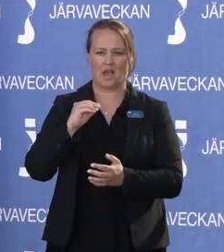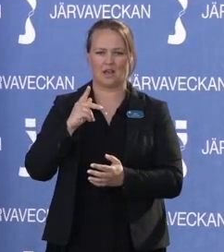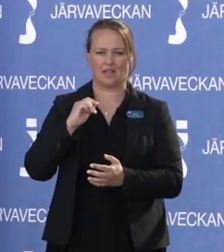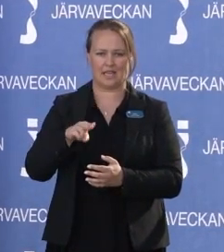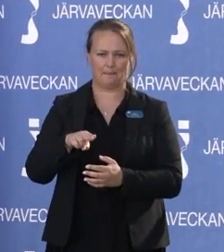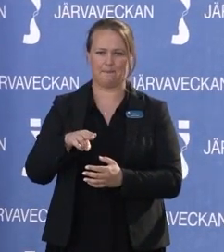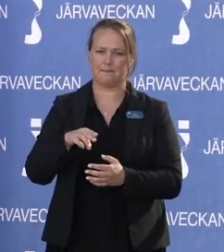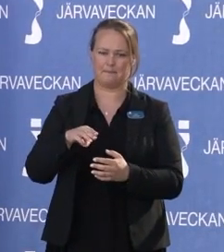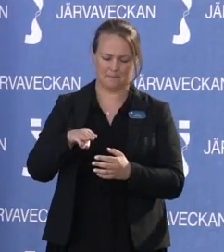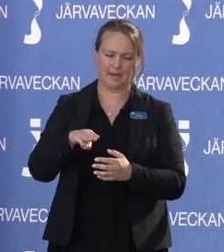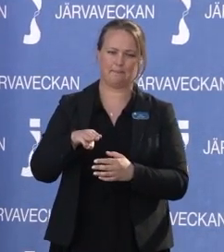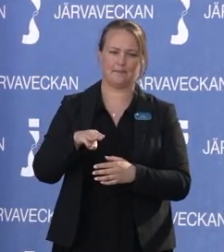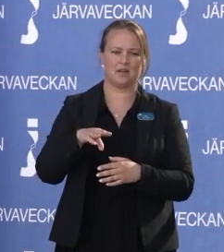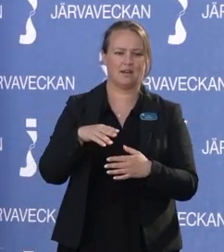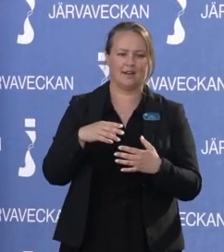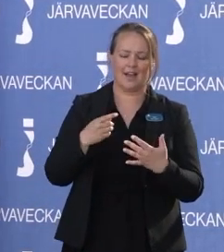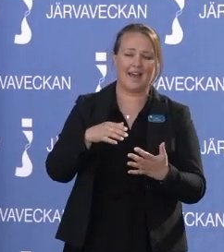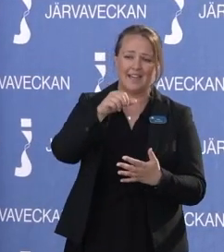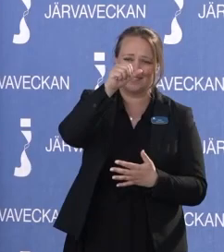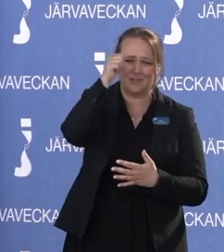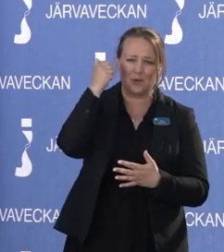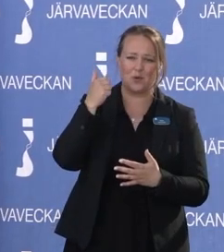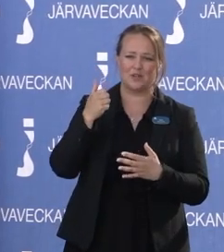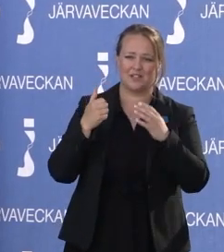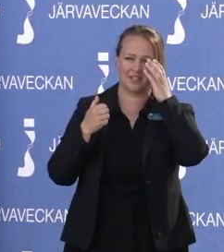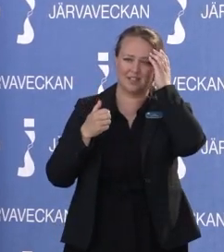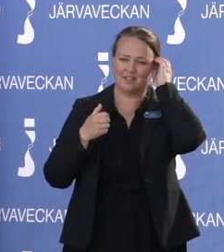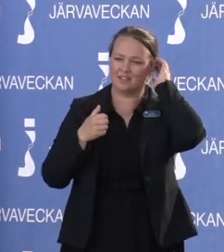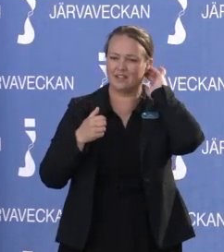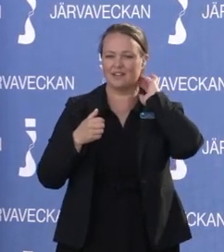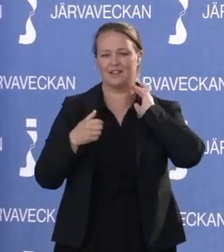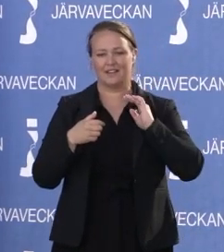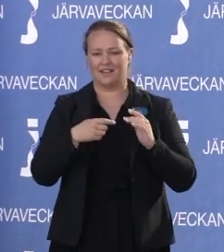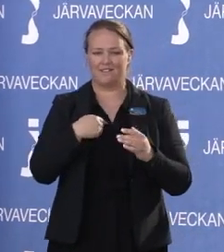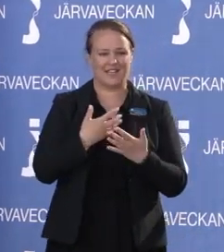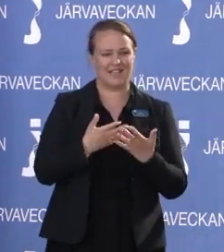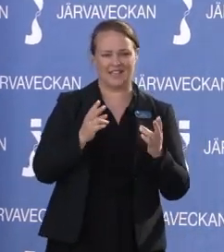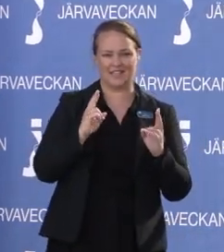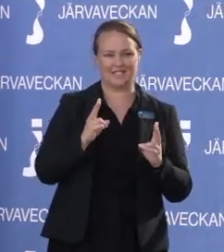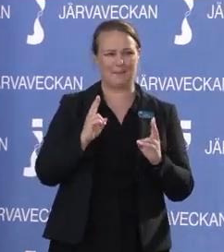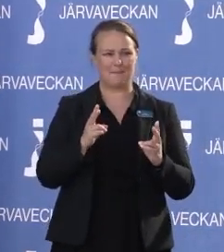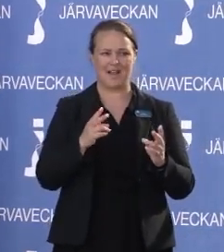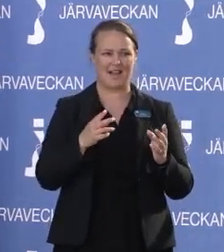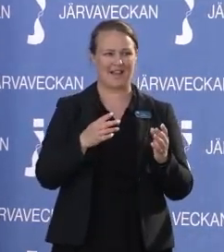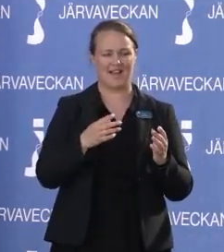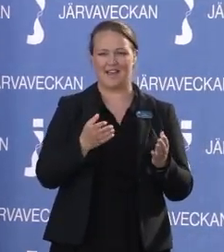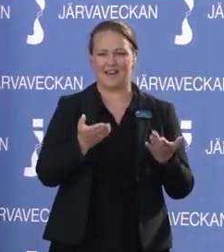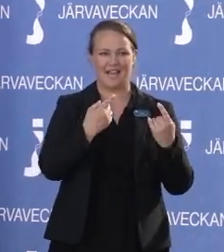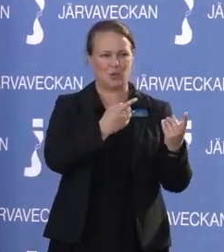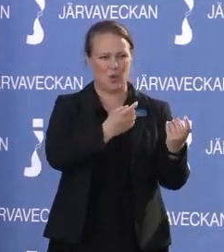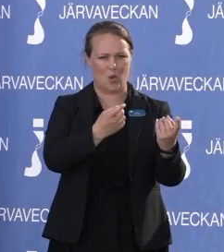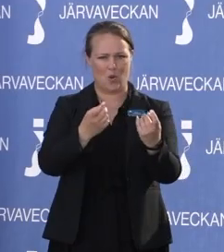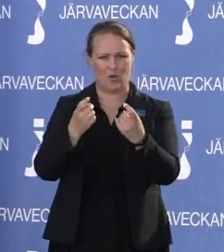är inte en lika attraktiv arbetsgivare som SVT och Aftonbladet, vi har svårt att hitta